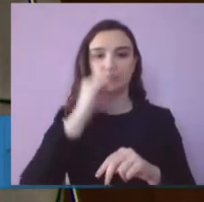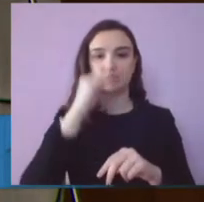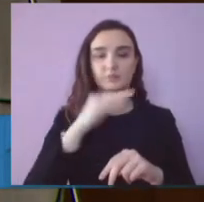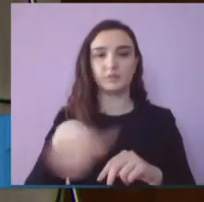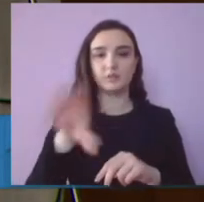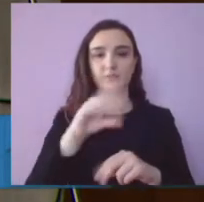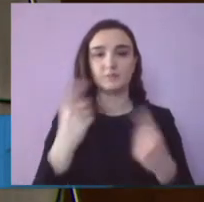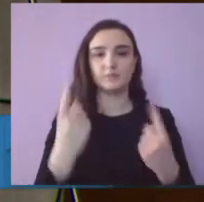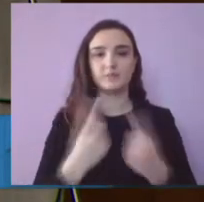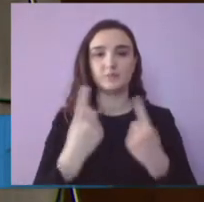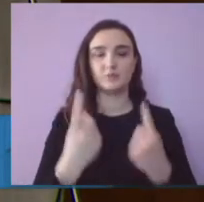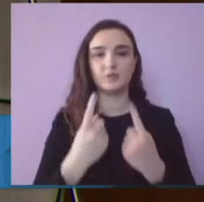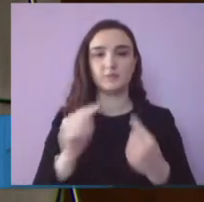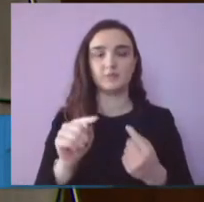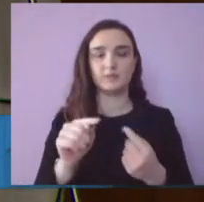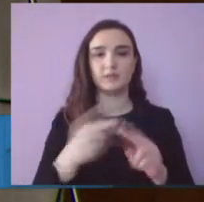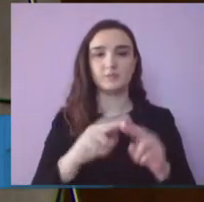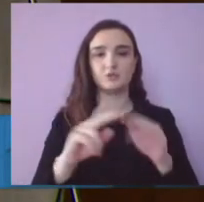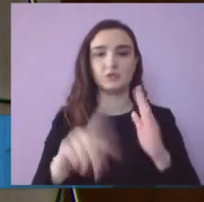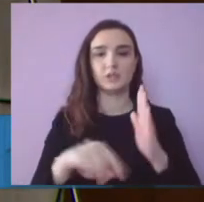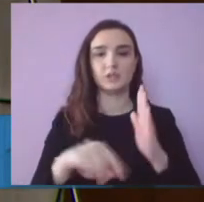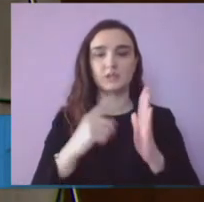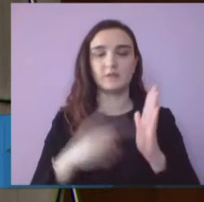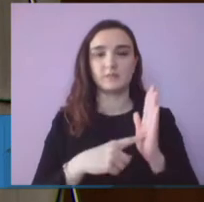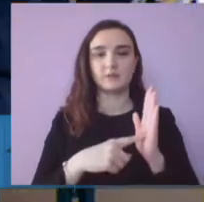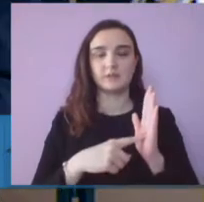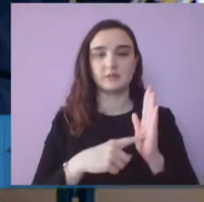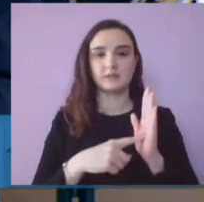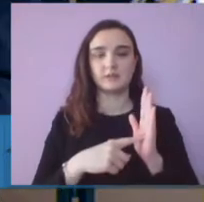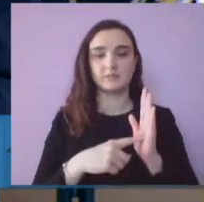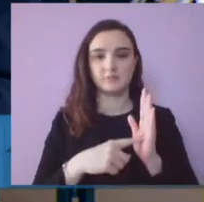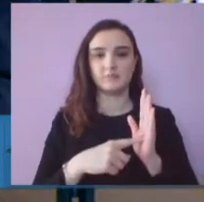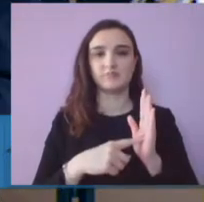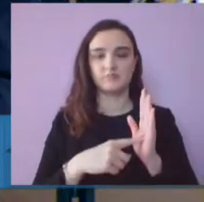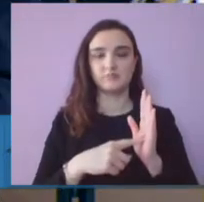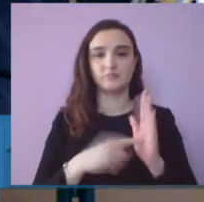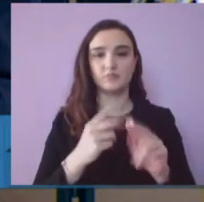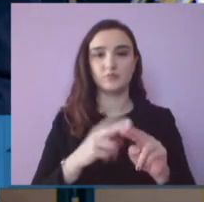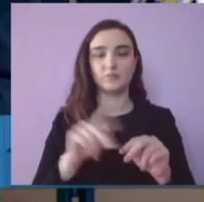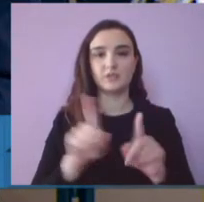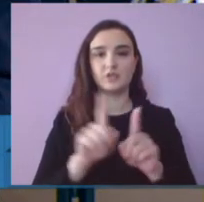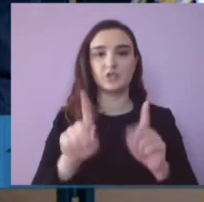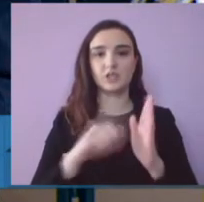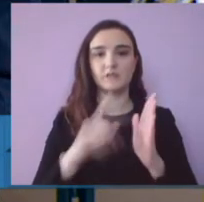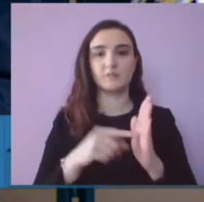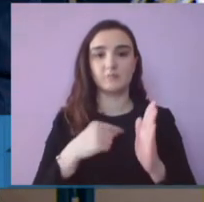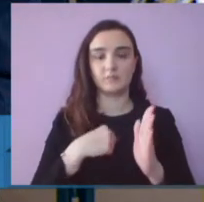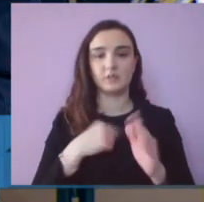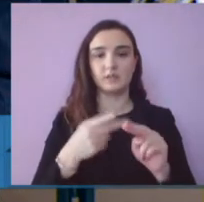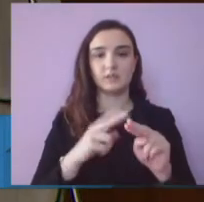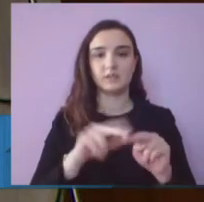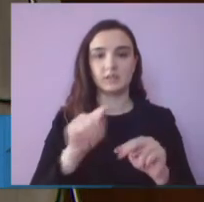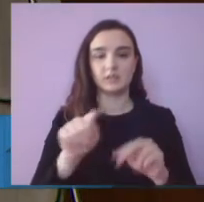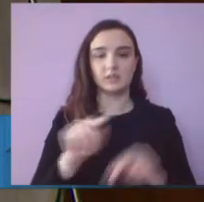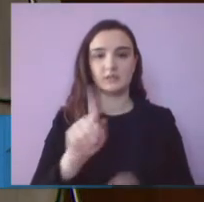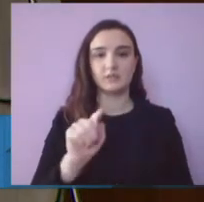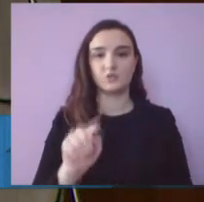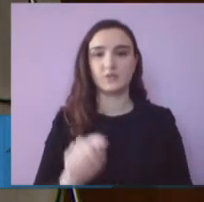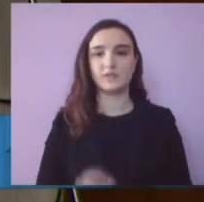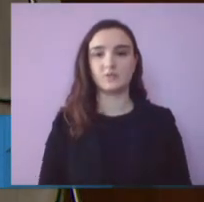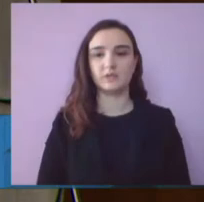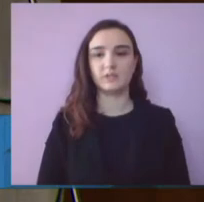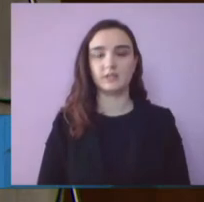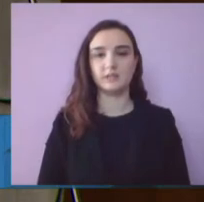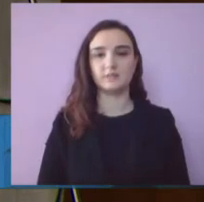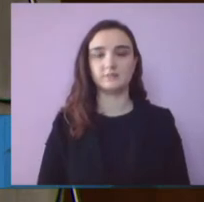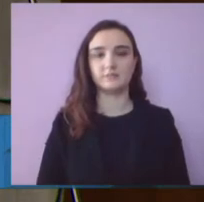ბუნებრივად ამ კითხვების ზემოქმედების ქვეშ და შტაბეჭდილების ქვეშ, იმიტომ რომ ასეთ კითხვებს ჩვენ სვამთ ამ გადაცემაში. ამიტომ სად არის აქ უქროს